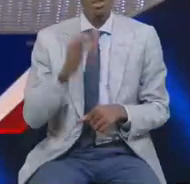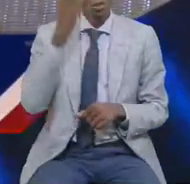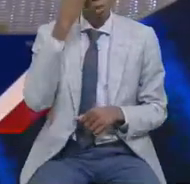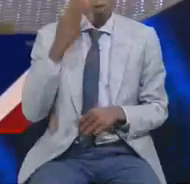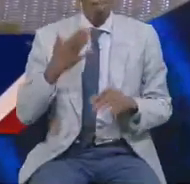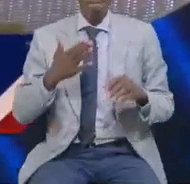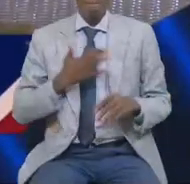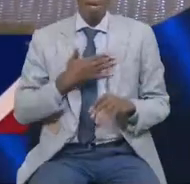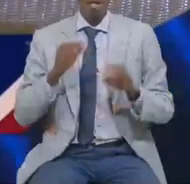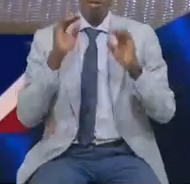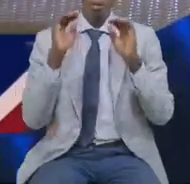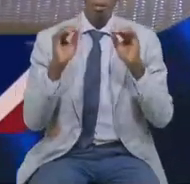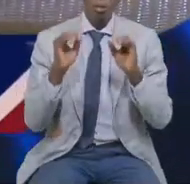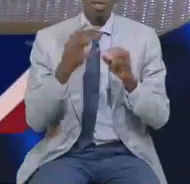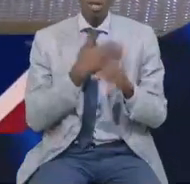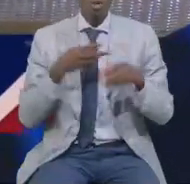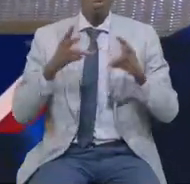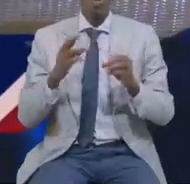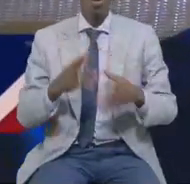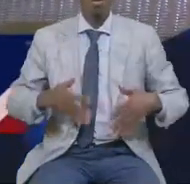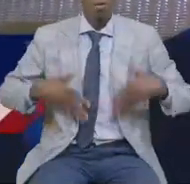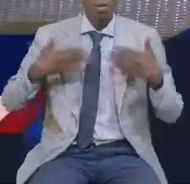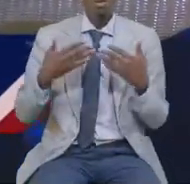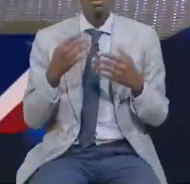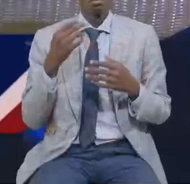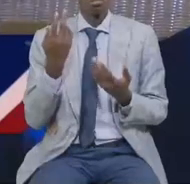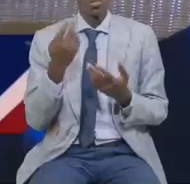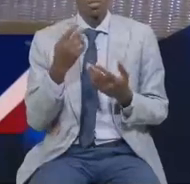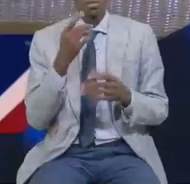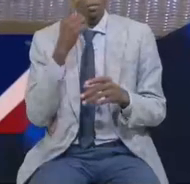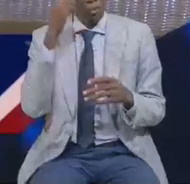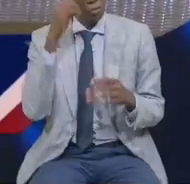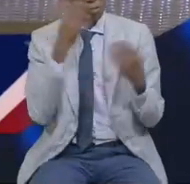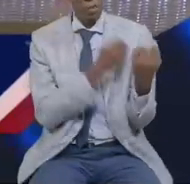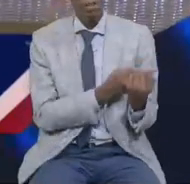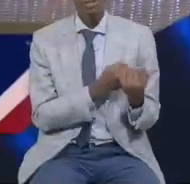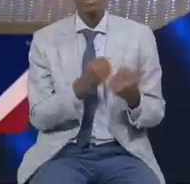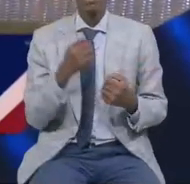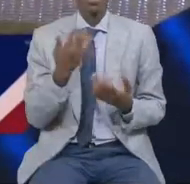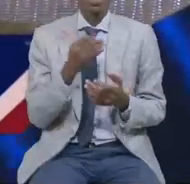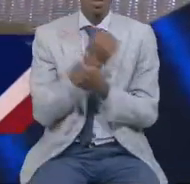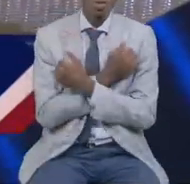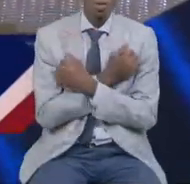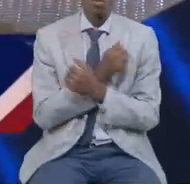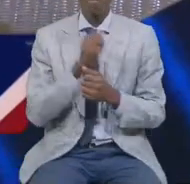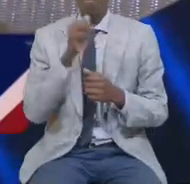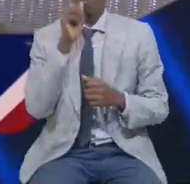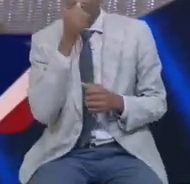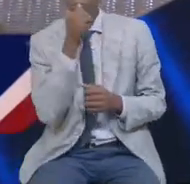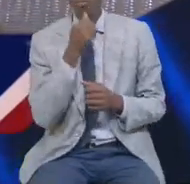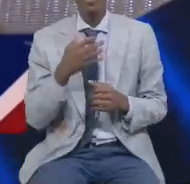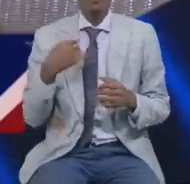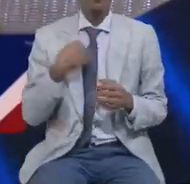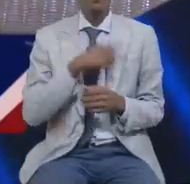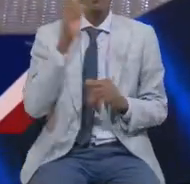Pour toi, tu as suivi de près mon enseignement, ma conduite, mes résolutions, ma foi, ma douceur, ma charité, ma constance. Nous